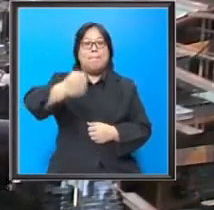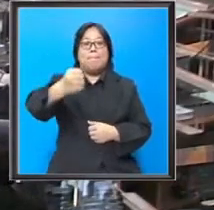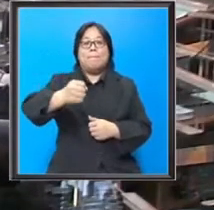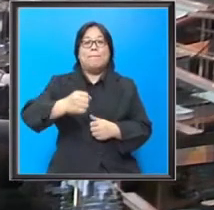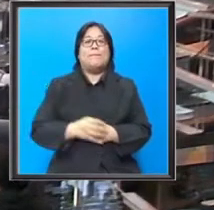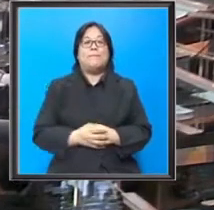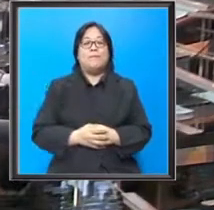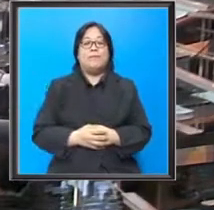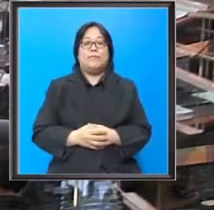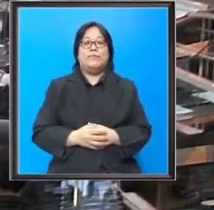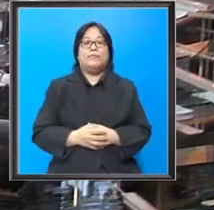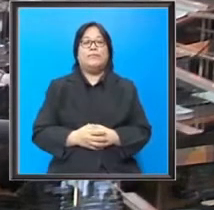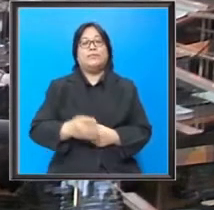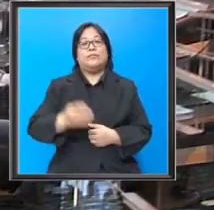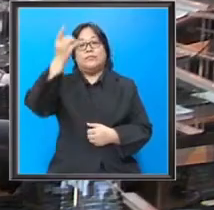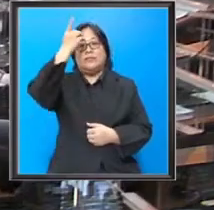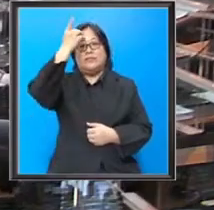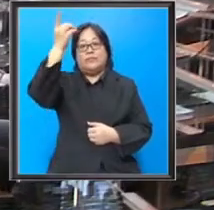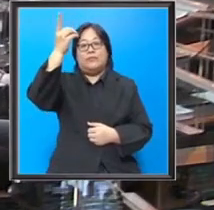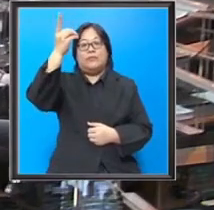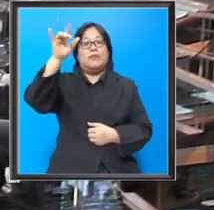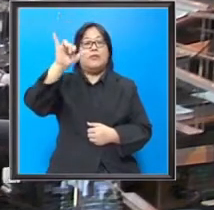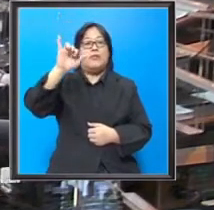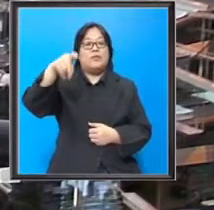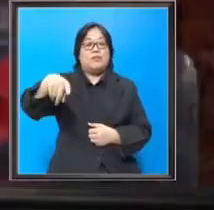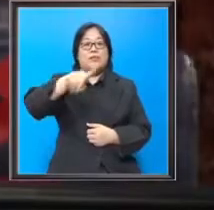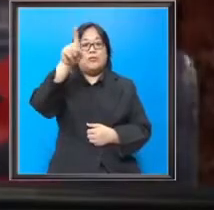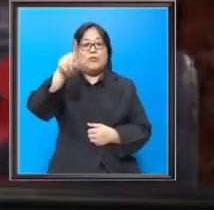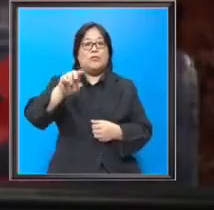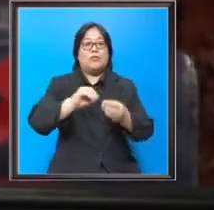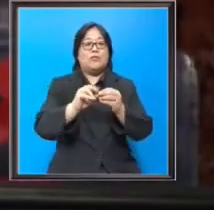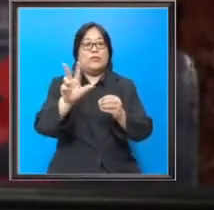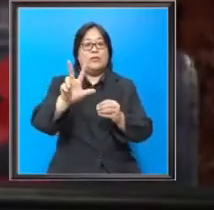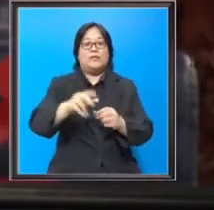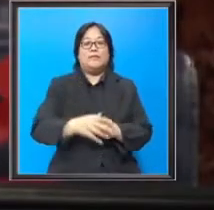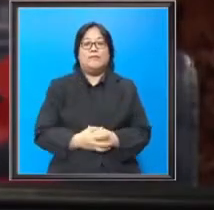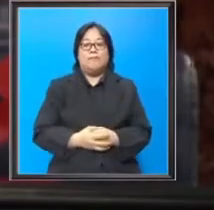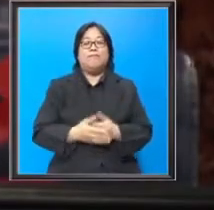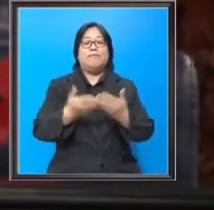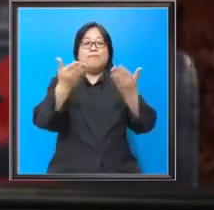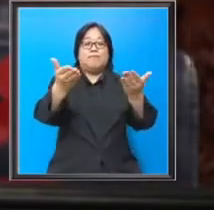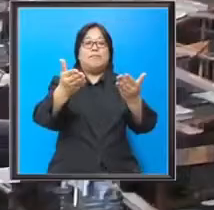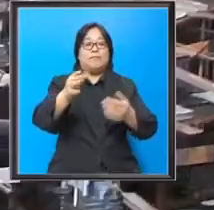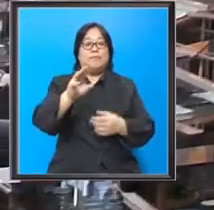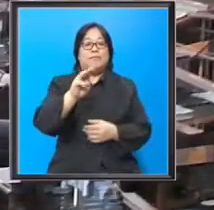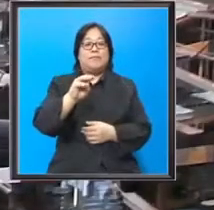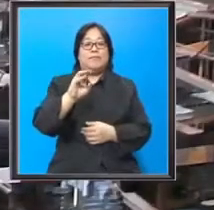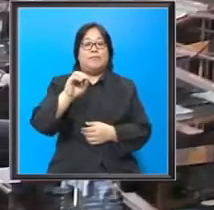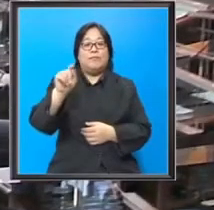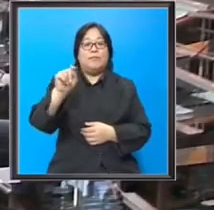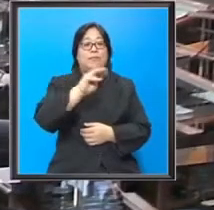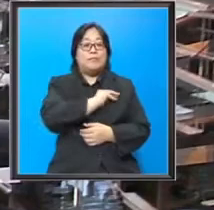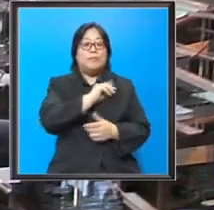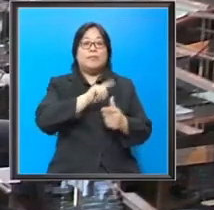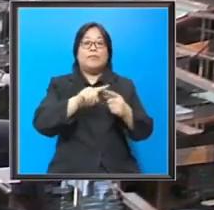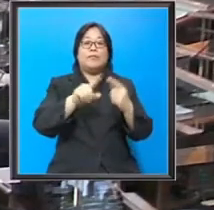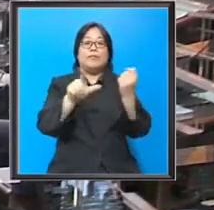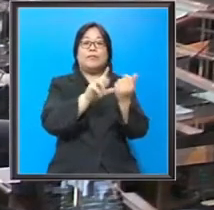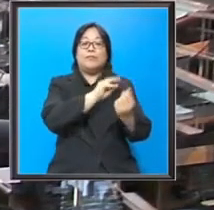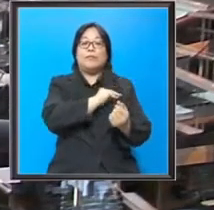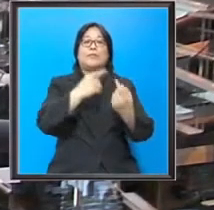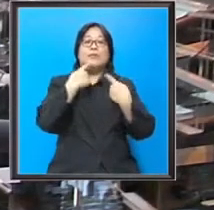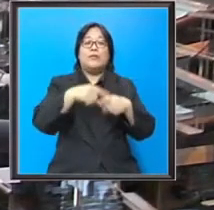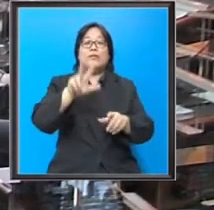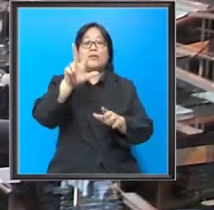wabarakatuh ketuk speakernya soalan MP3 pengangkutan atau tim